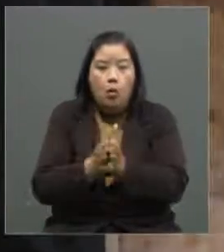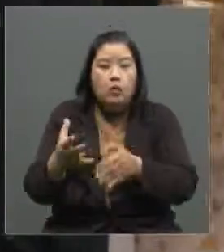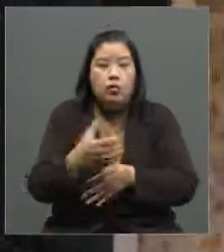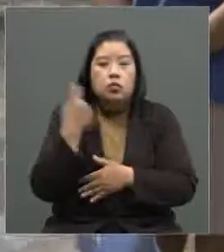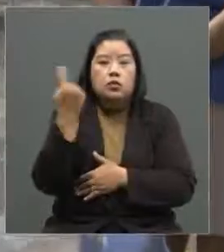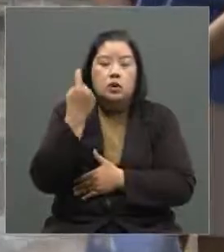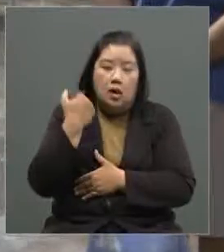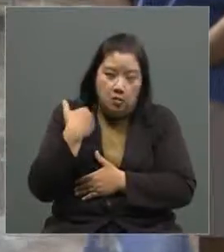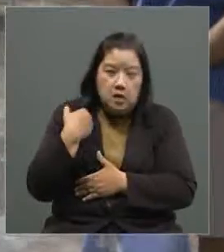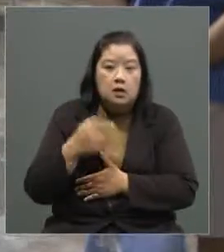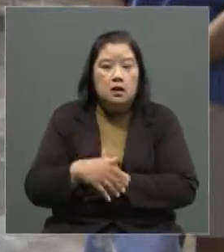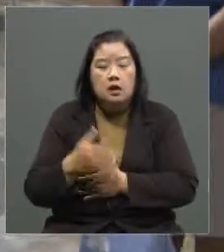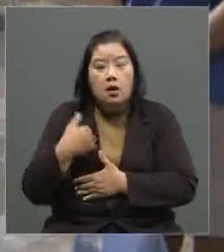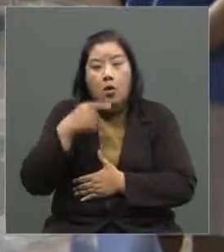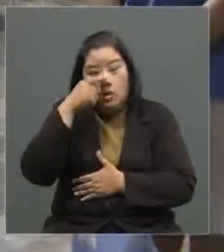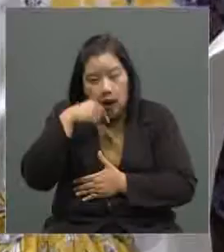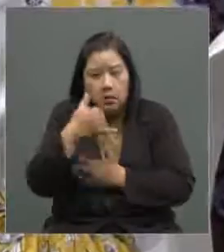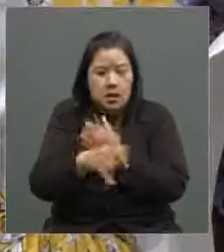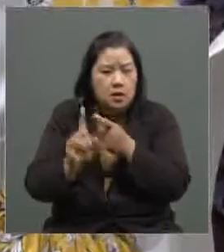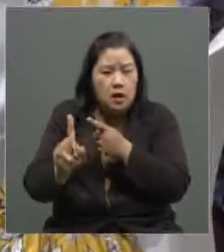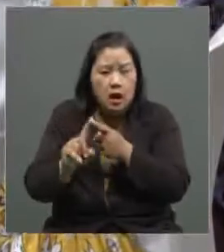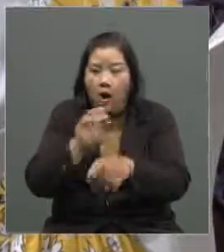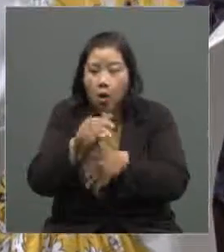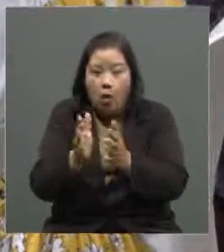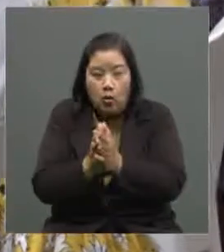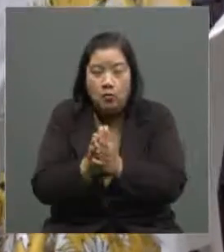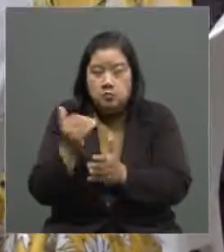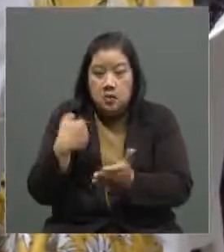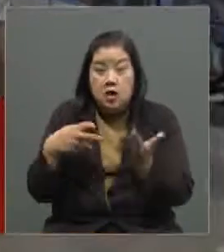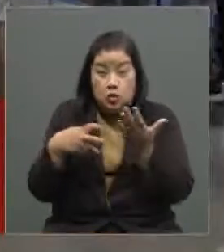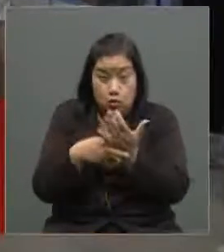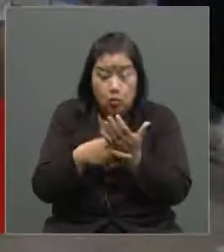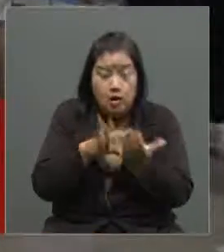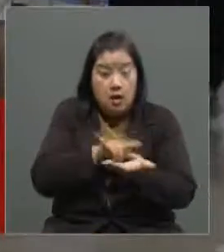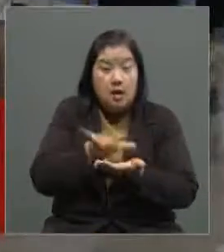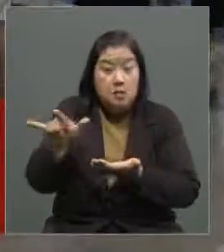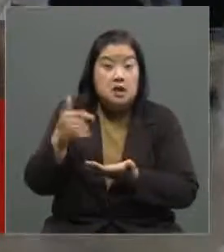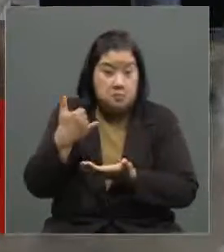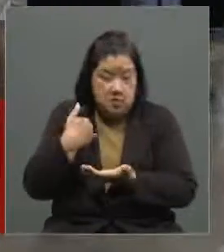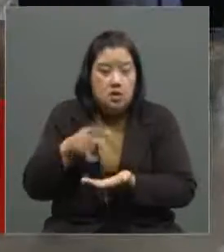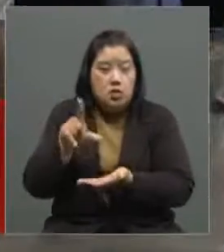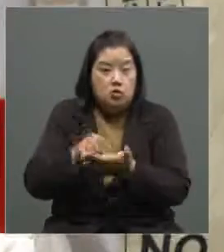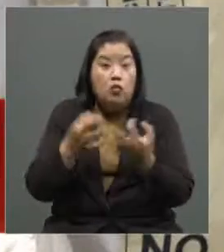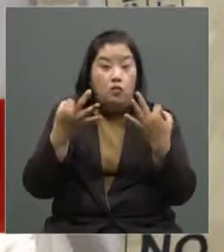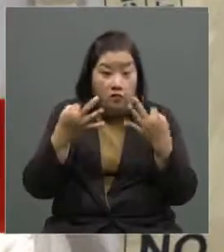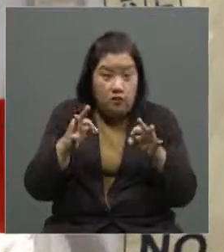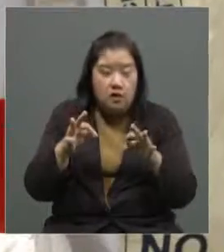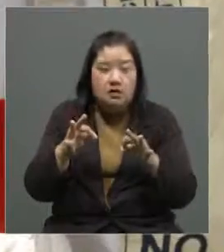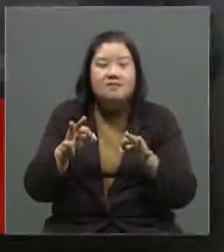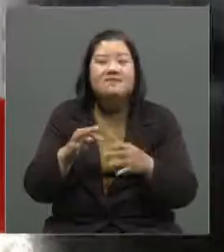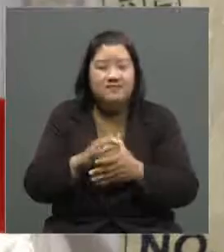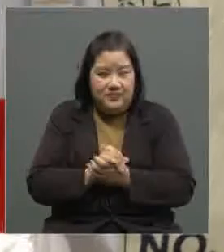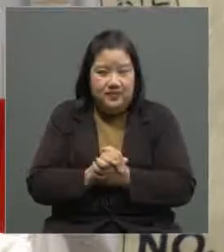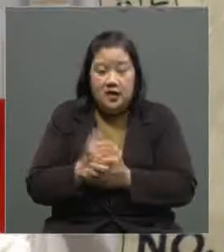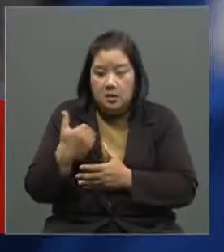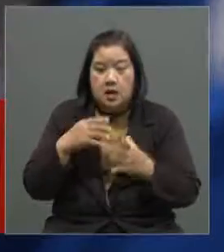รแกรมการท่องเที่ยวทั้งในประเทศทั้งต่างประเทศหรือยังตั๋วเครื่องบินเนี่ยเขาก็จัดโปรโมชั่นราคาพิเศษมาจากสายการบินชั้นนำ